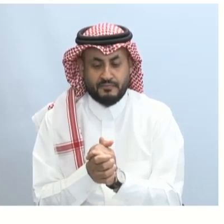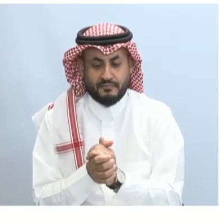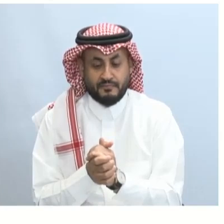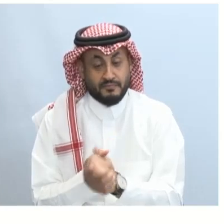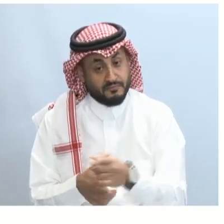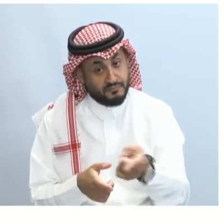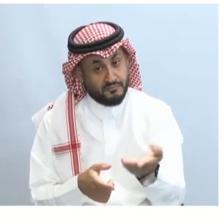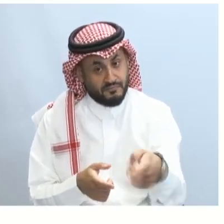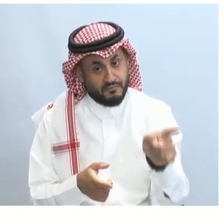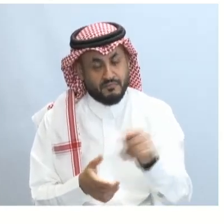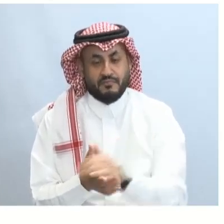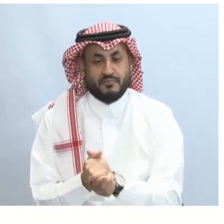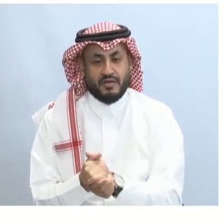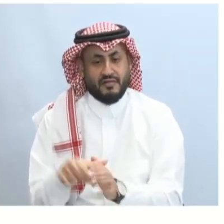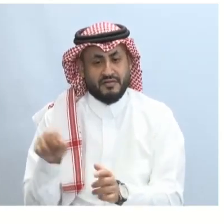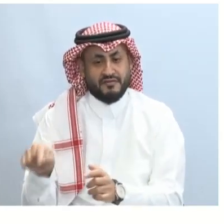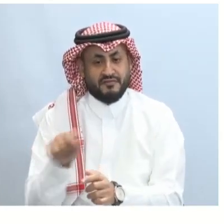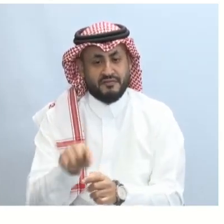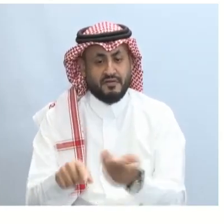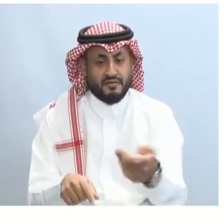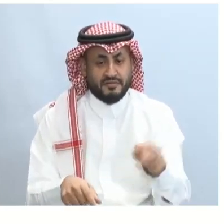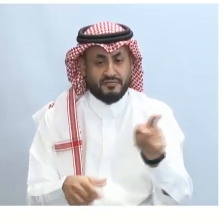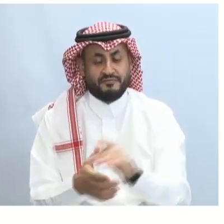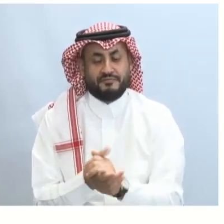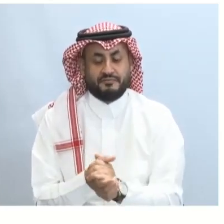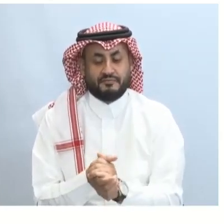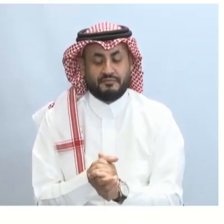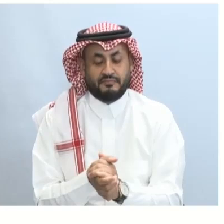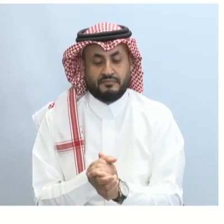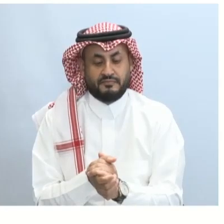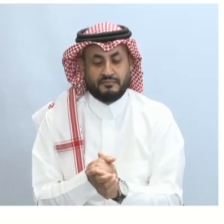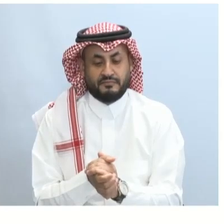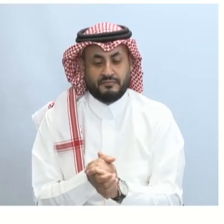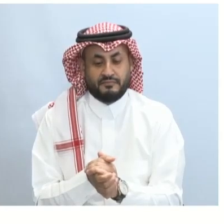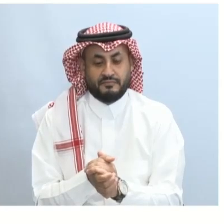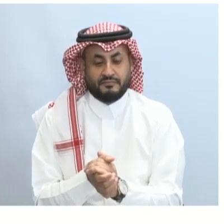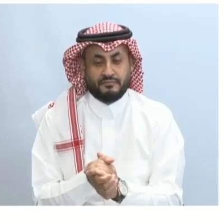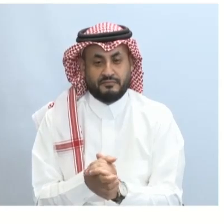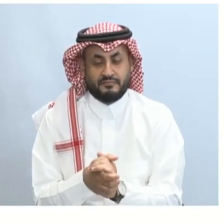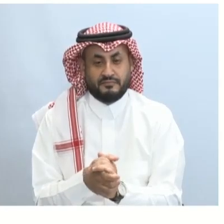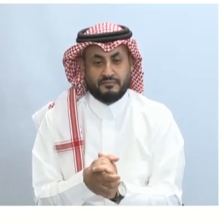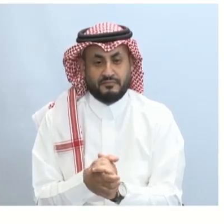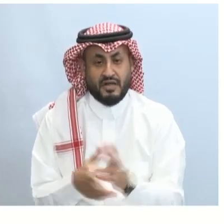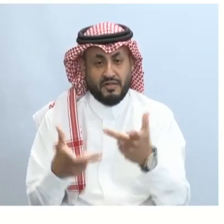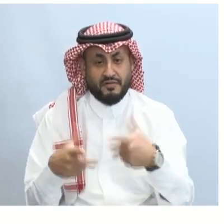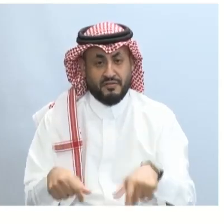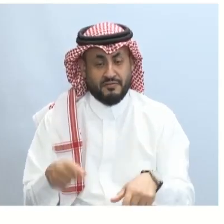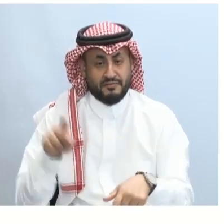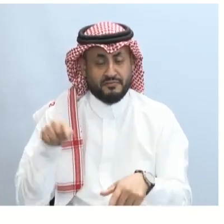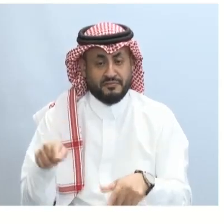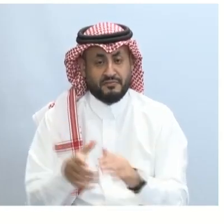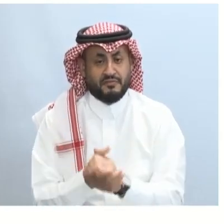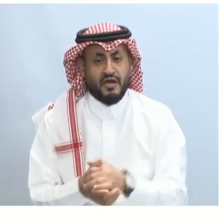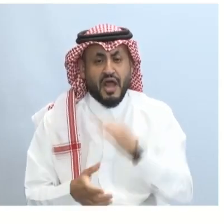احسنتم اعيدوا الكلام في الوقت المناسب ولا اغضب ولا ارفع صوتي السؤال الاخير في المسابقه عندما